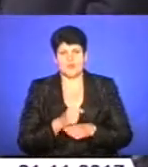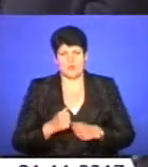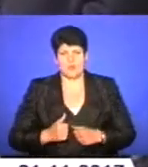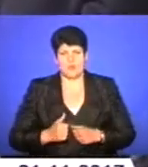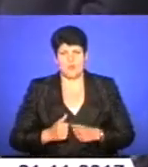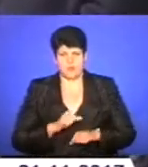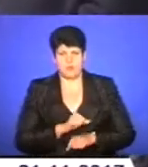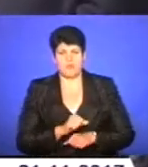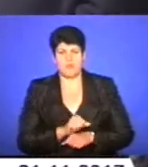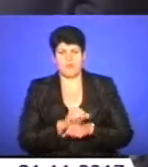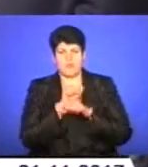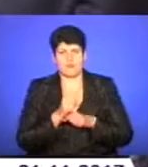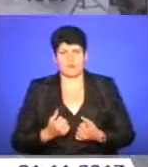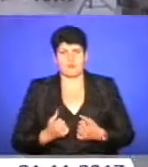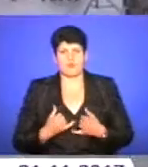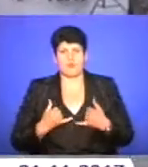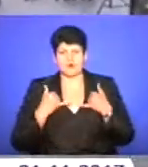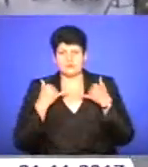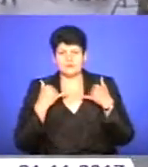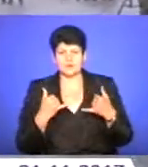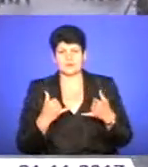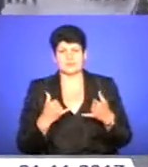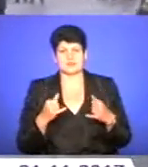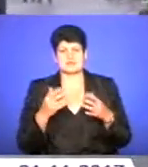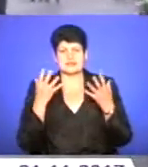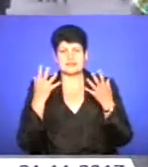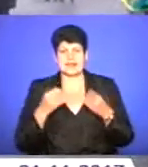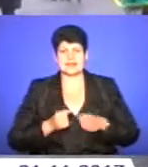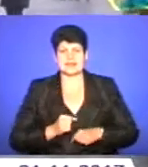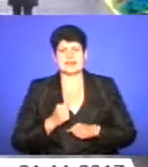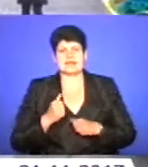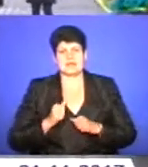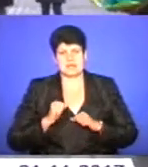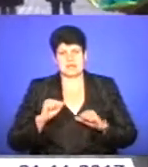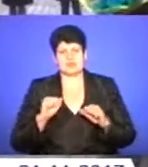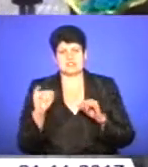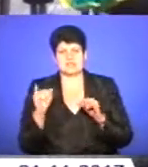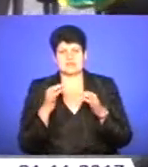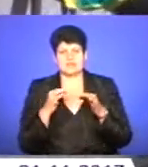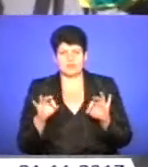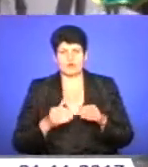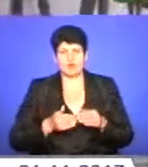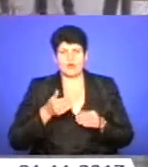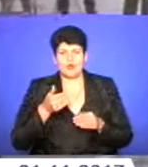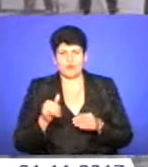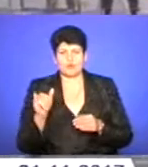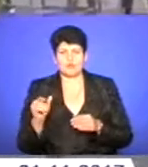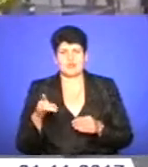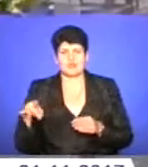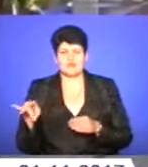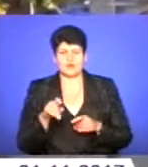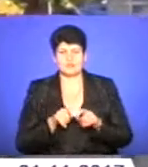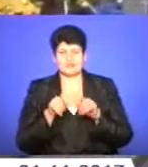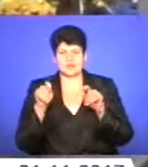Помаранчевої революції та Революції Гідності. Зокрема, флешмоб «День гідності і свободи кроку Європу» та урочисте відкриття меморіальної